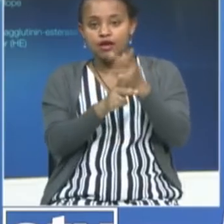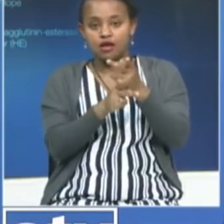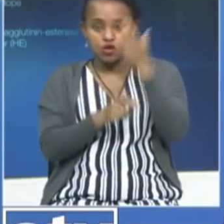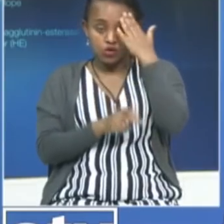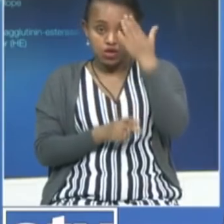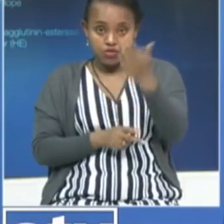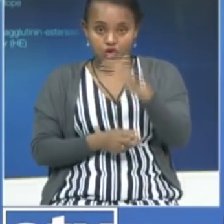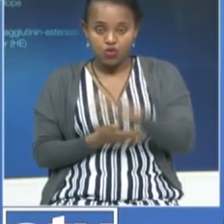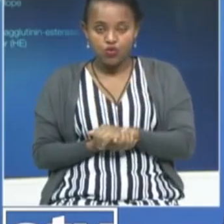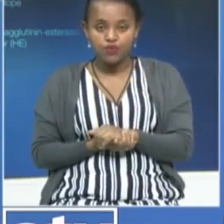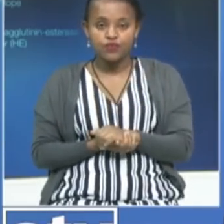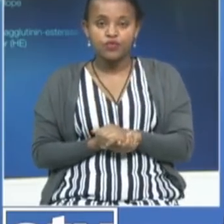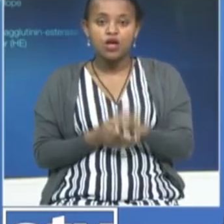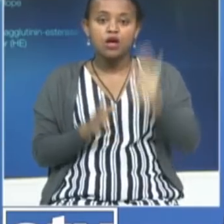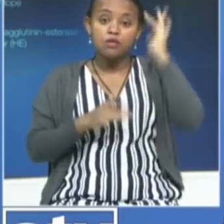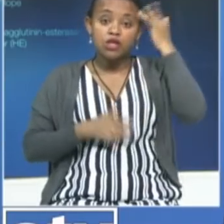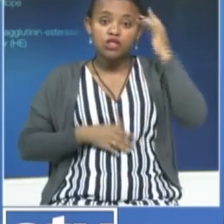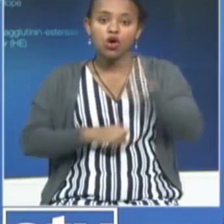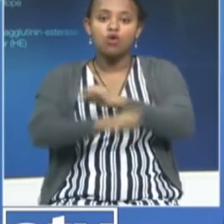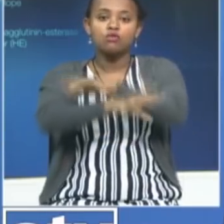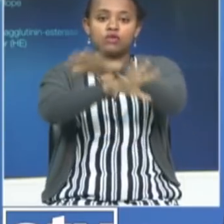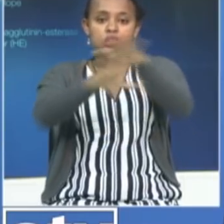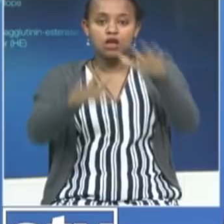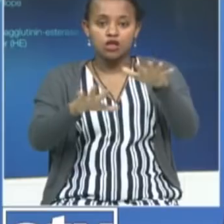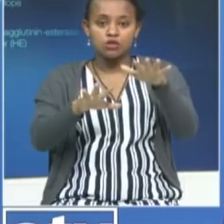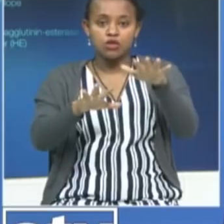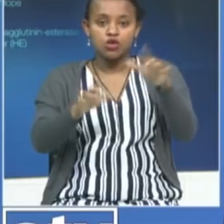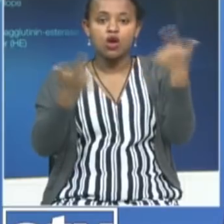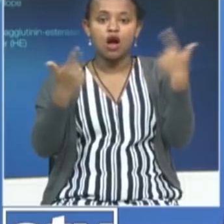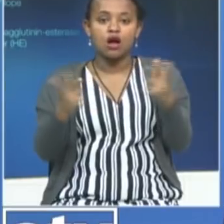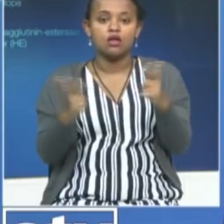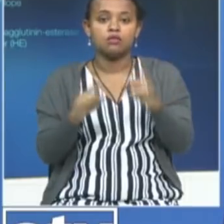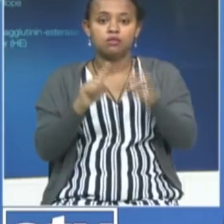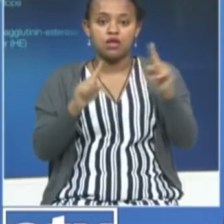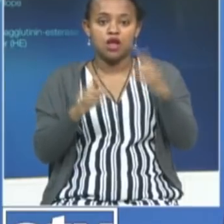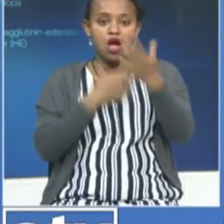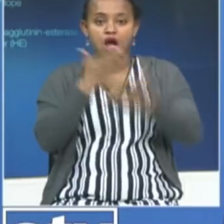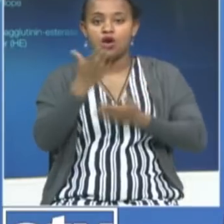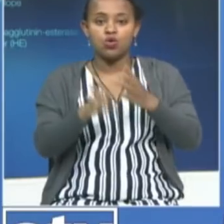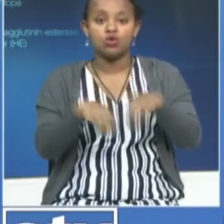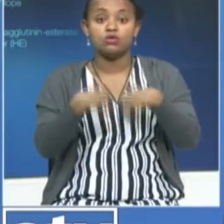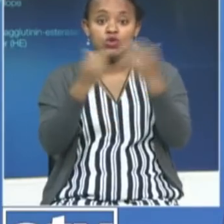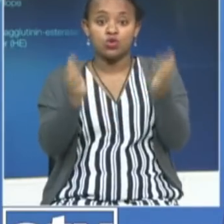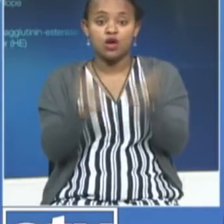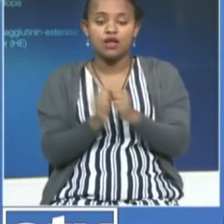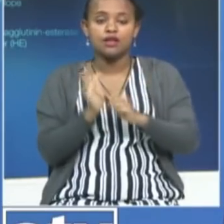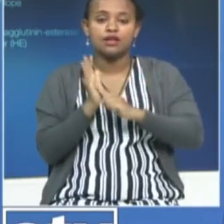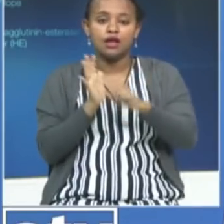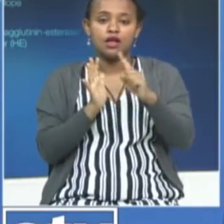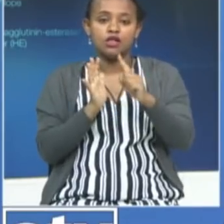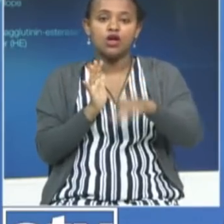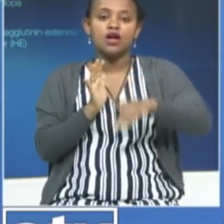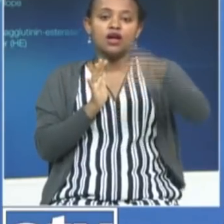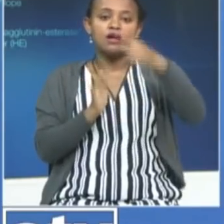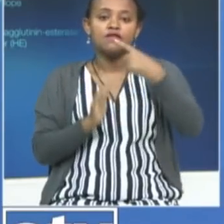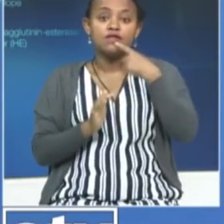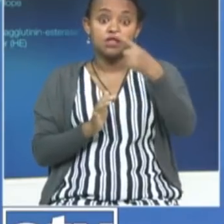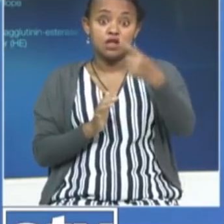ስለሚያውቁ በሽታው የሚሰራጭባቸውን አጋጣሚዎቹን በተለይ አገልግሎት የሚሰጡት ጋር ተጋላጭነታቸው ከፍ